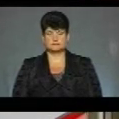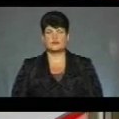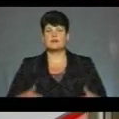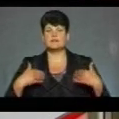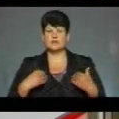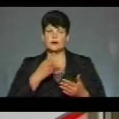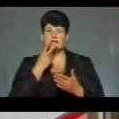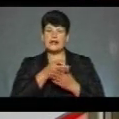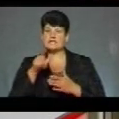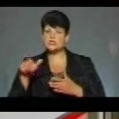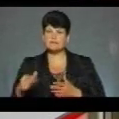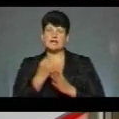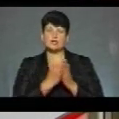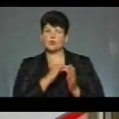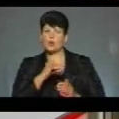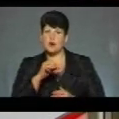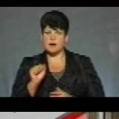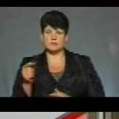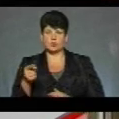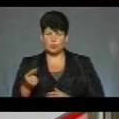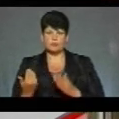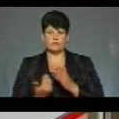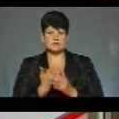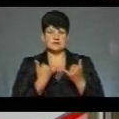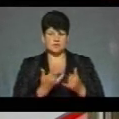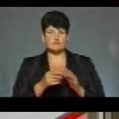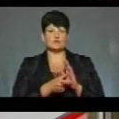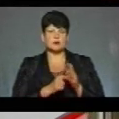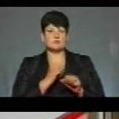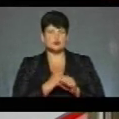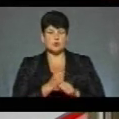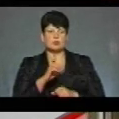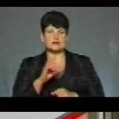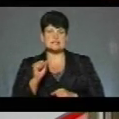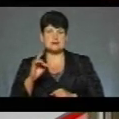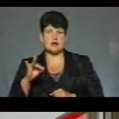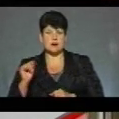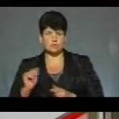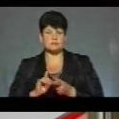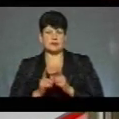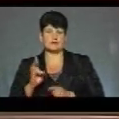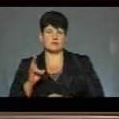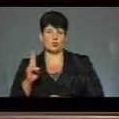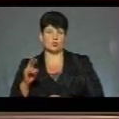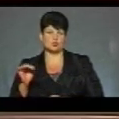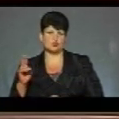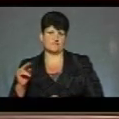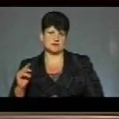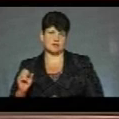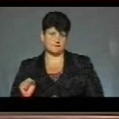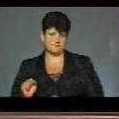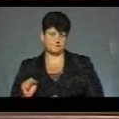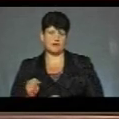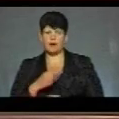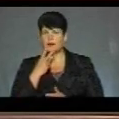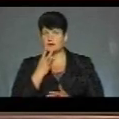Вітаю глядачів телеканалу ЮА Тернопіль. В ефірі новини. У студії Богдана Сарабун, сурдопереклад Надія Коцовська. Дивіться